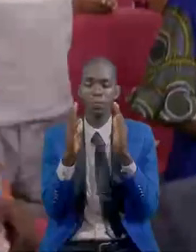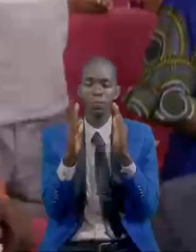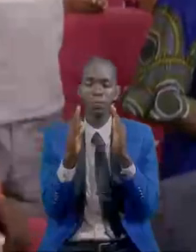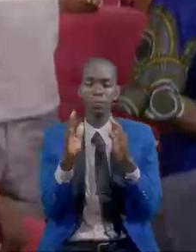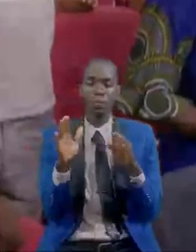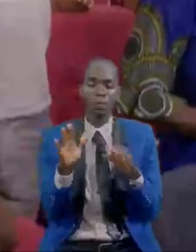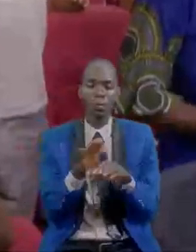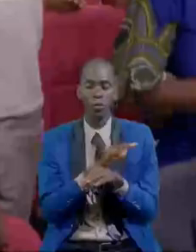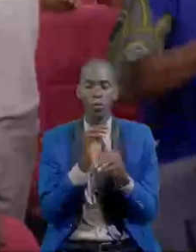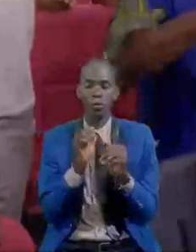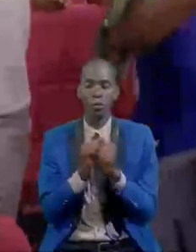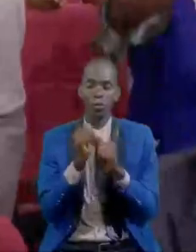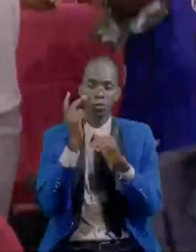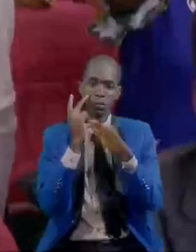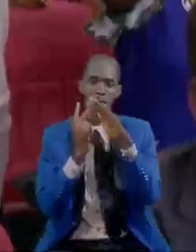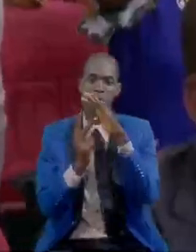visionnaire,